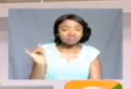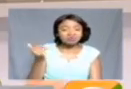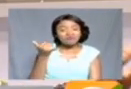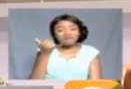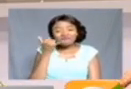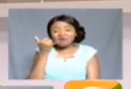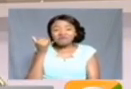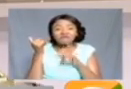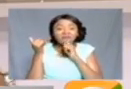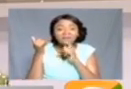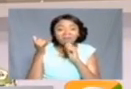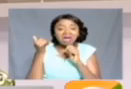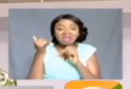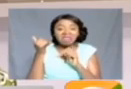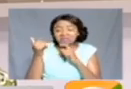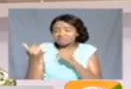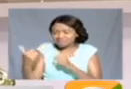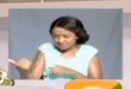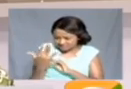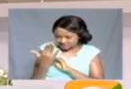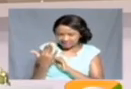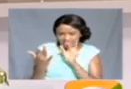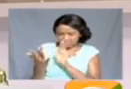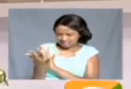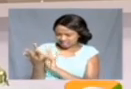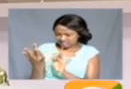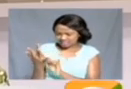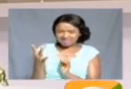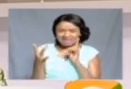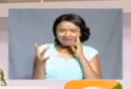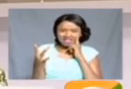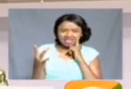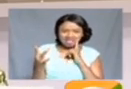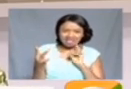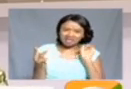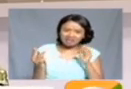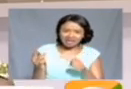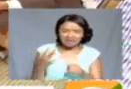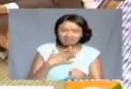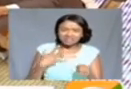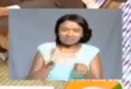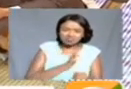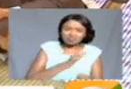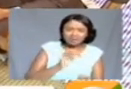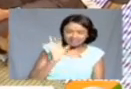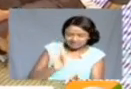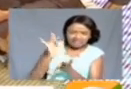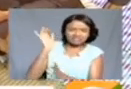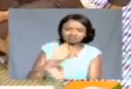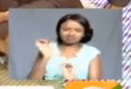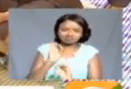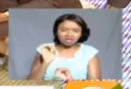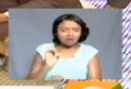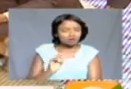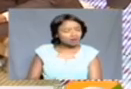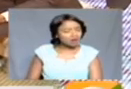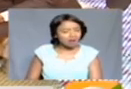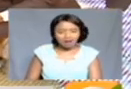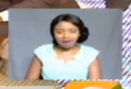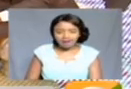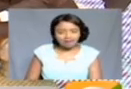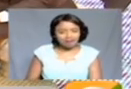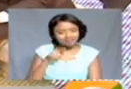kama inaweza kukutoa machozi. Kwa hivyo usiishike, wala ya mke pia usiishike. Ni msingi wa sasa, lakini sikufichi. Hiyo